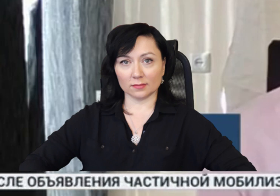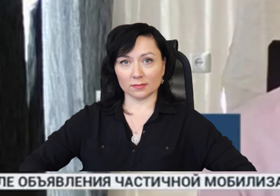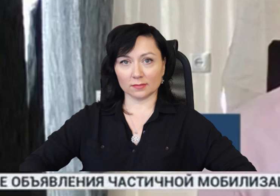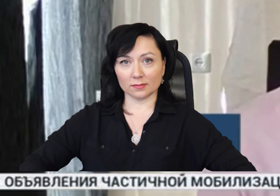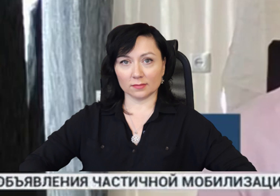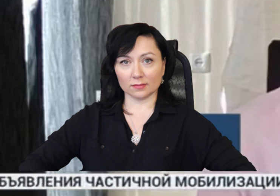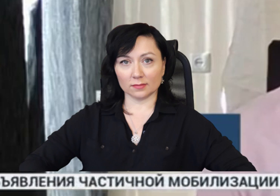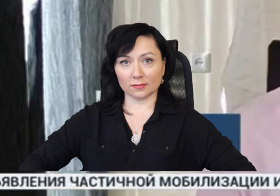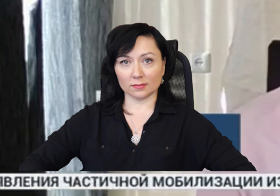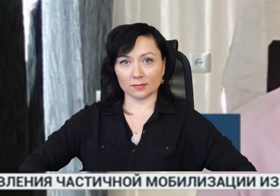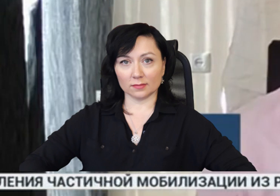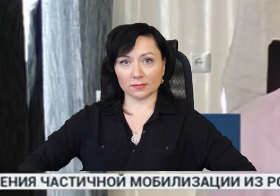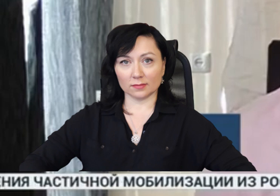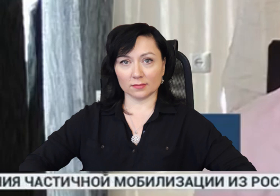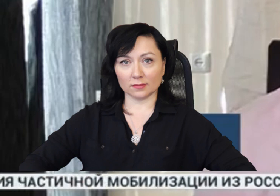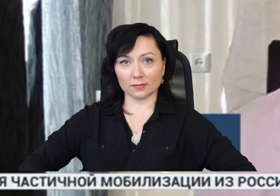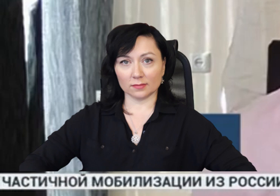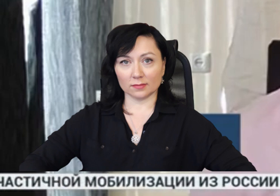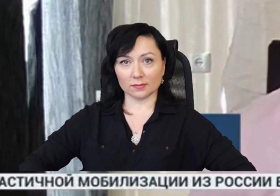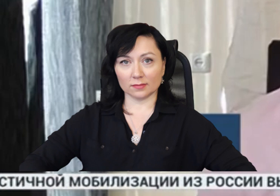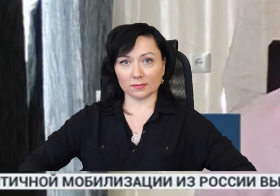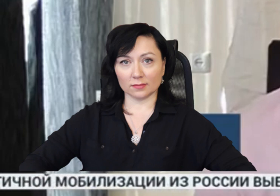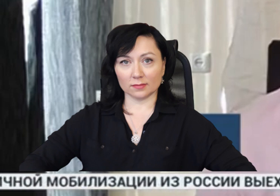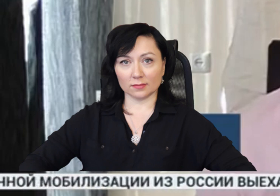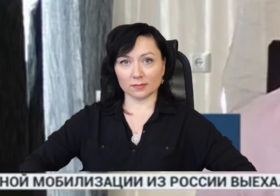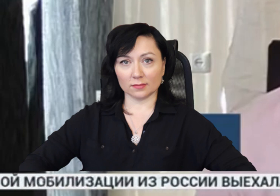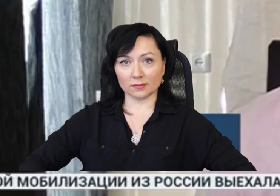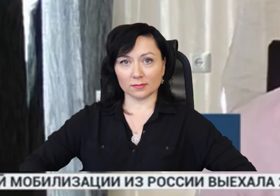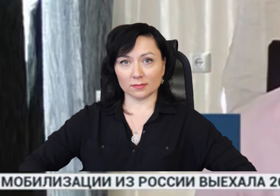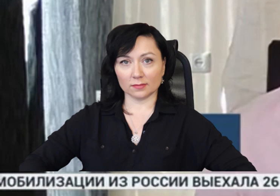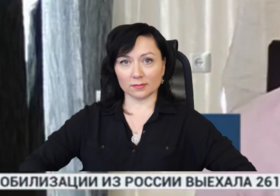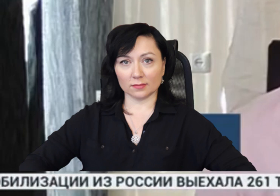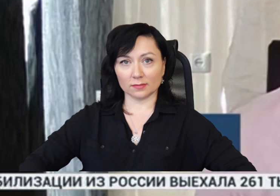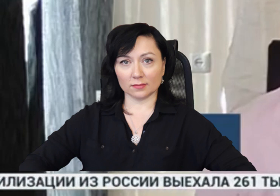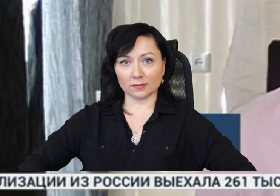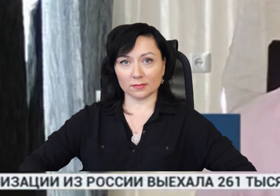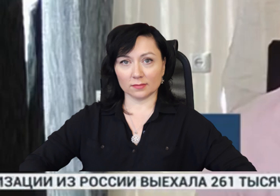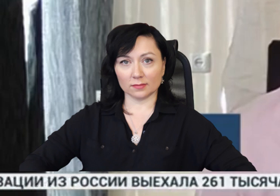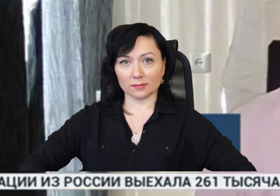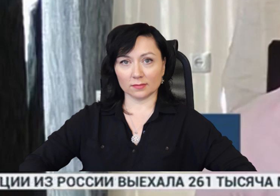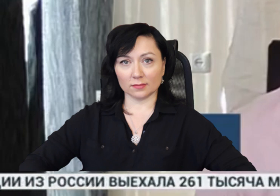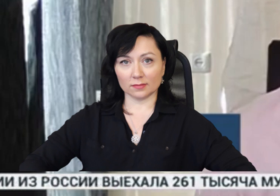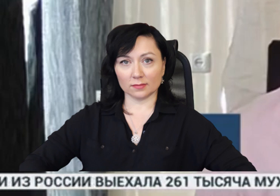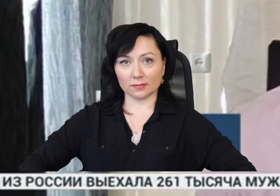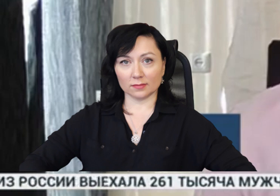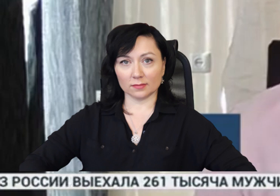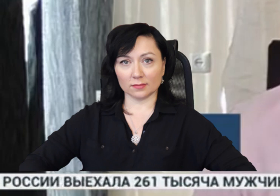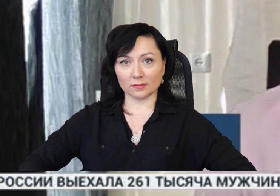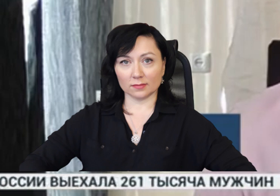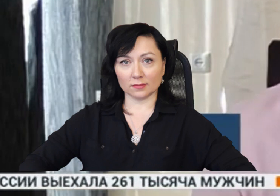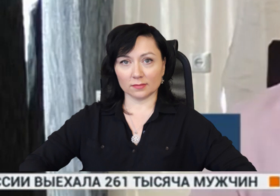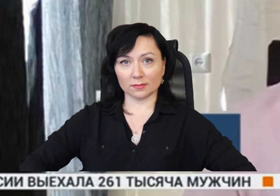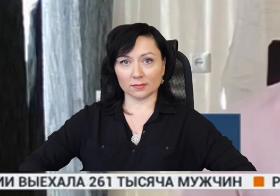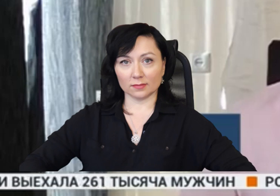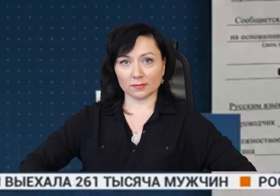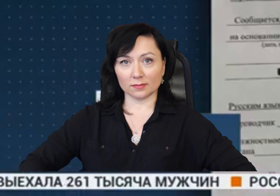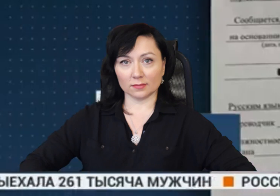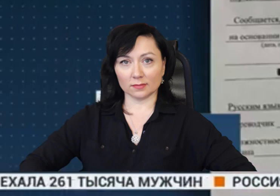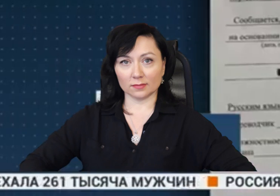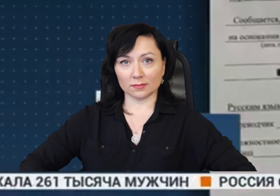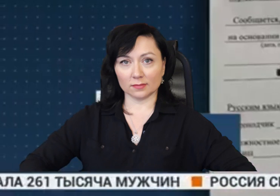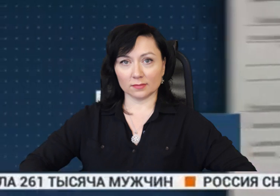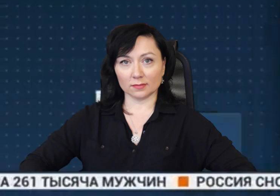тура повестки в компании назвать не могут Однако рассказывает туроператоры поступают множество запросов на аннуляцию и от туристов